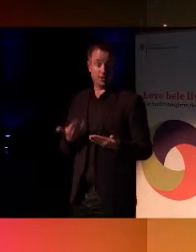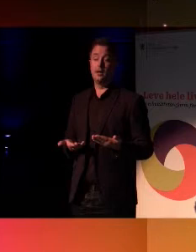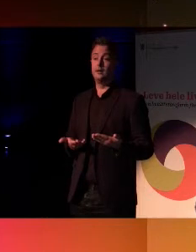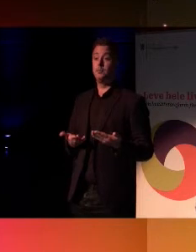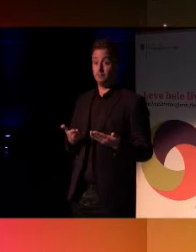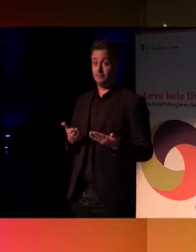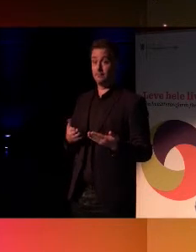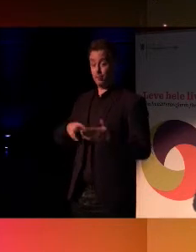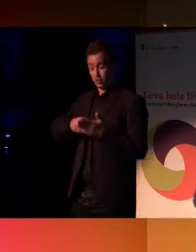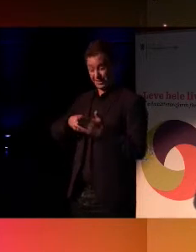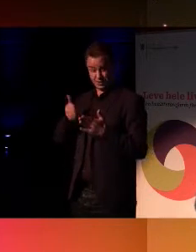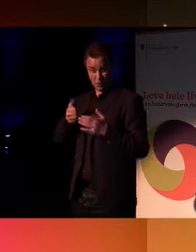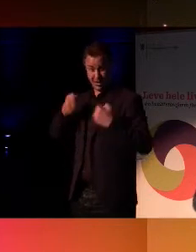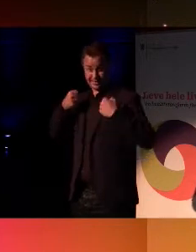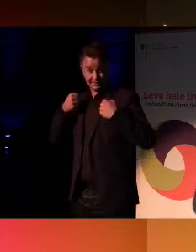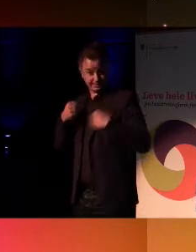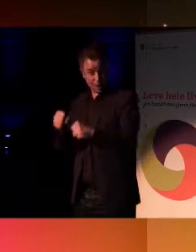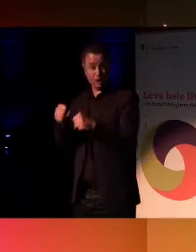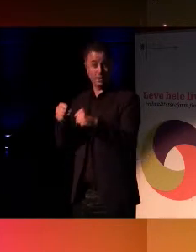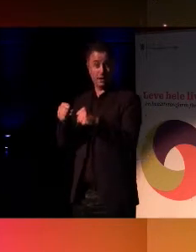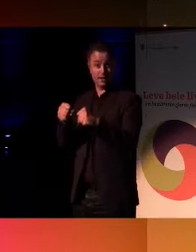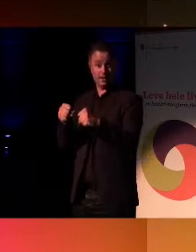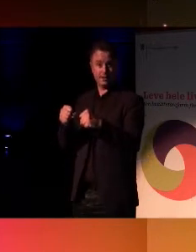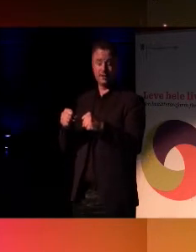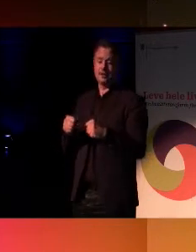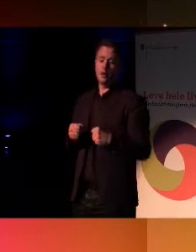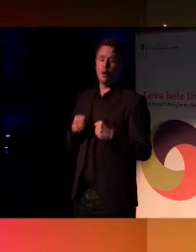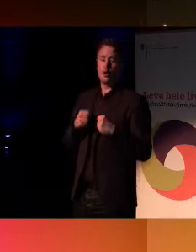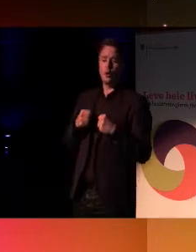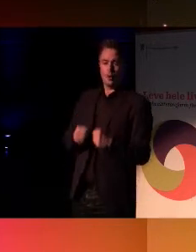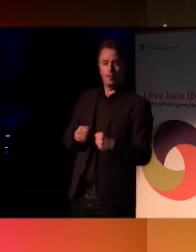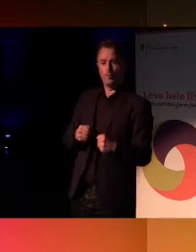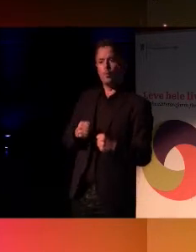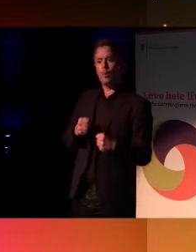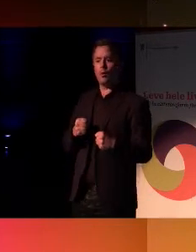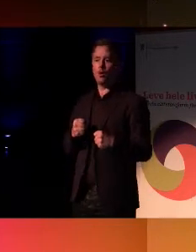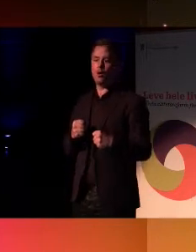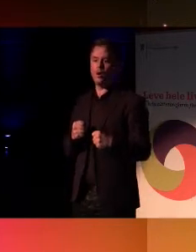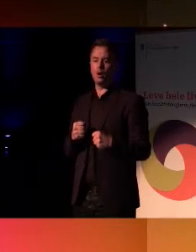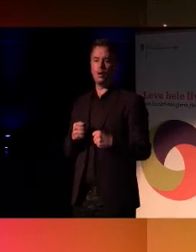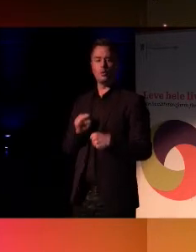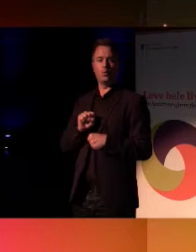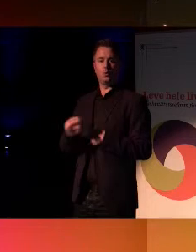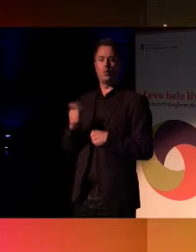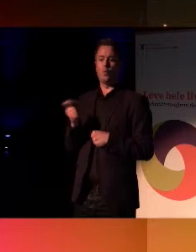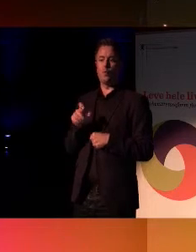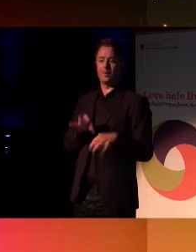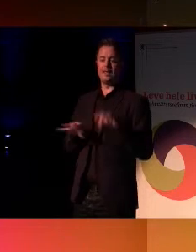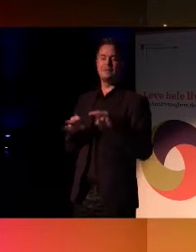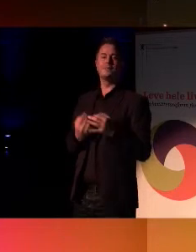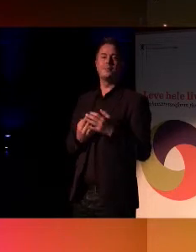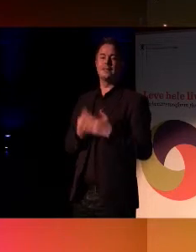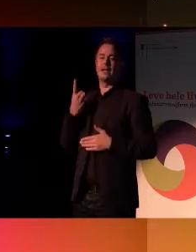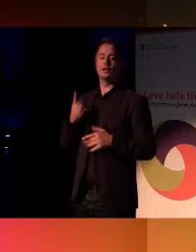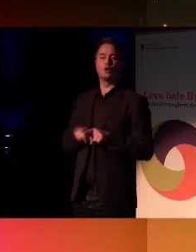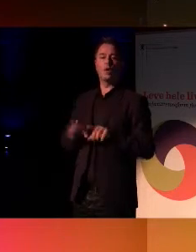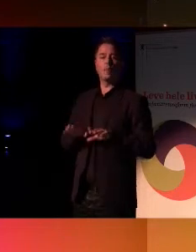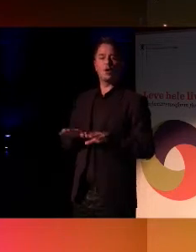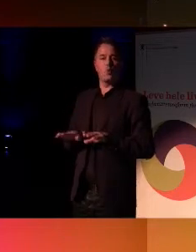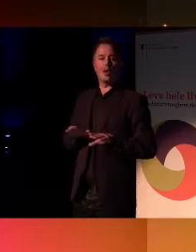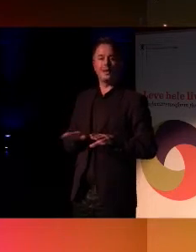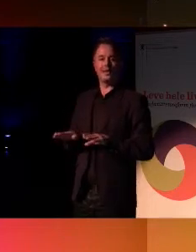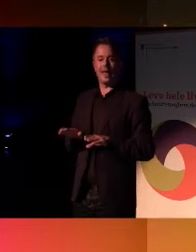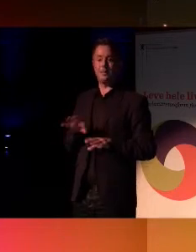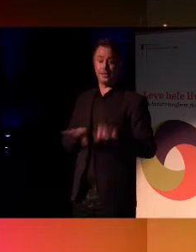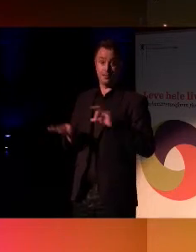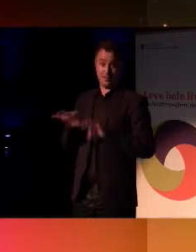starte i dette prosjektet hos oss, så må en, er det en del medikamenter som man ikke kan bruke, og særlig beroligende medikamenter. Og for alle som